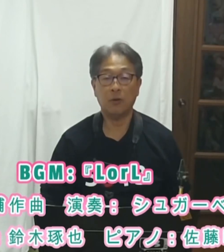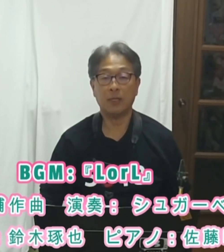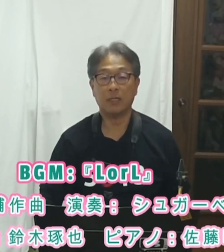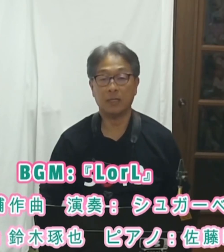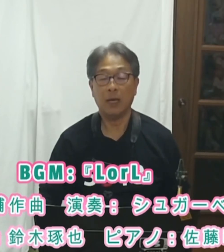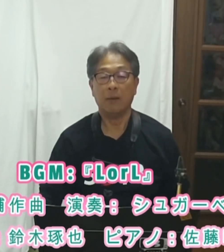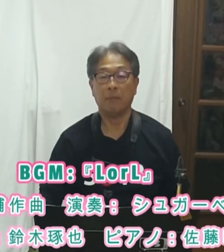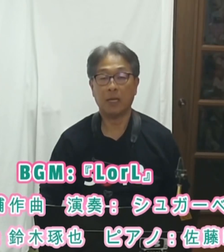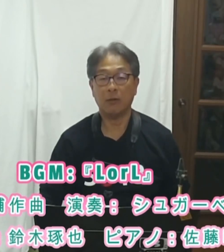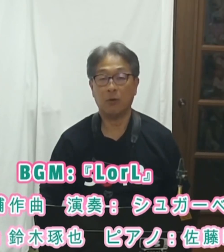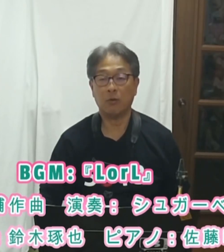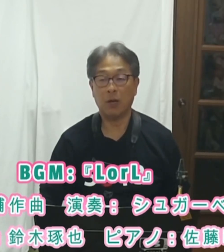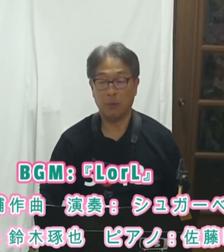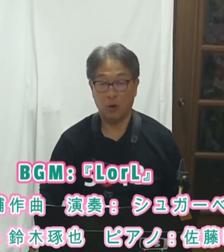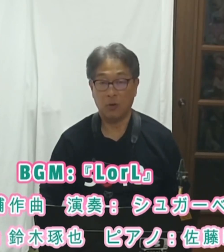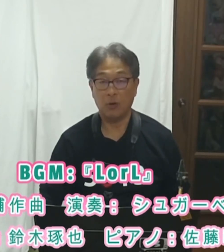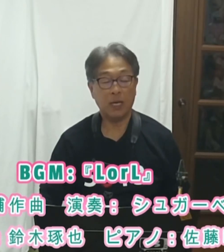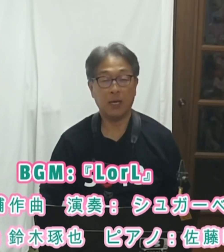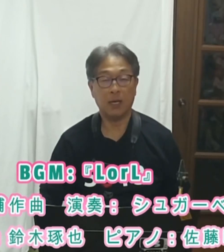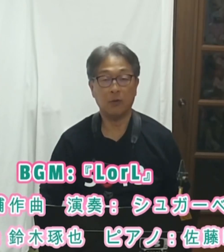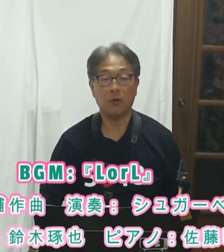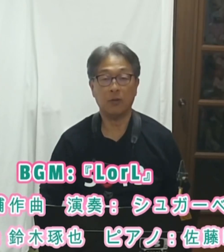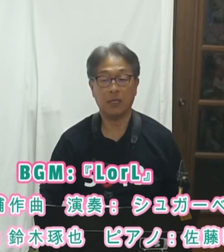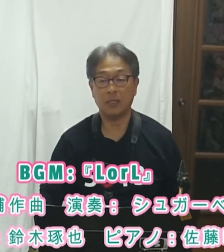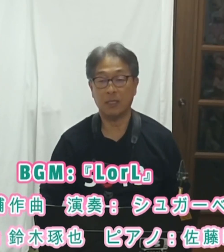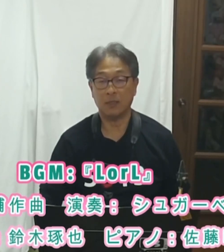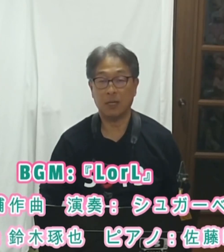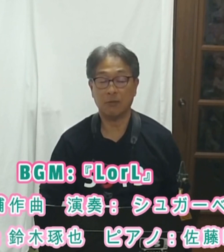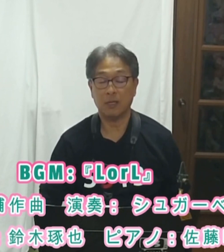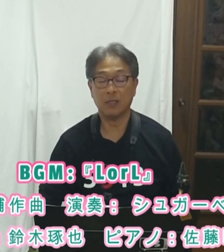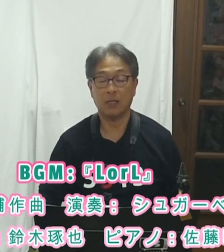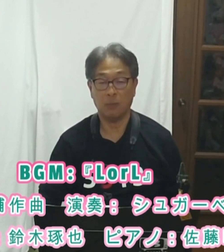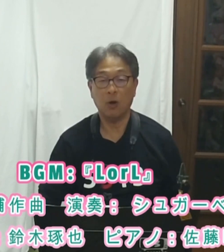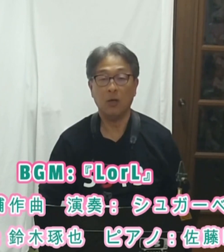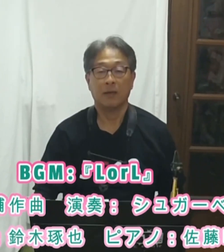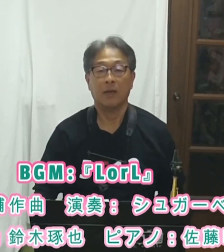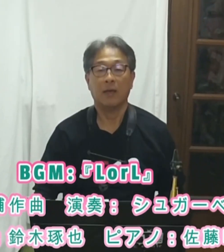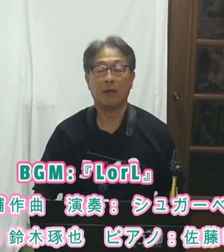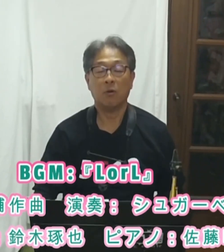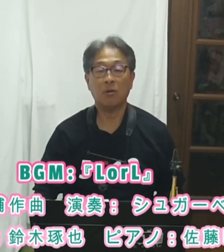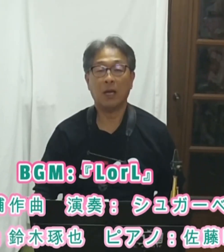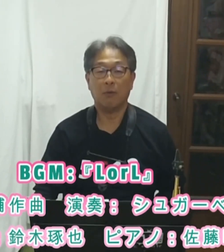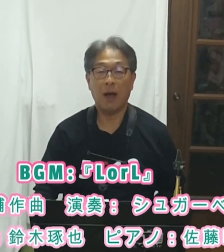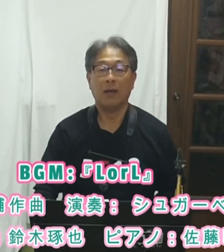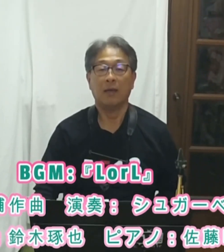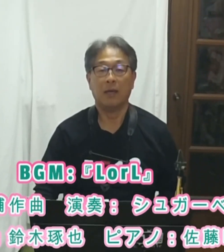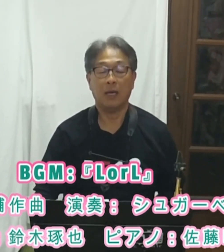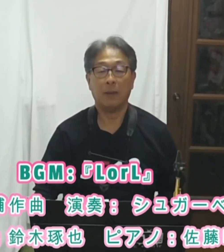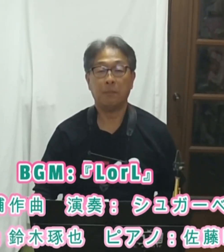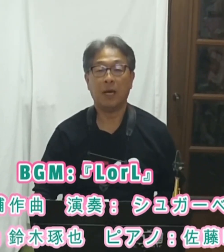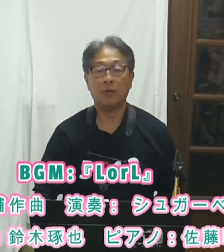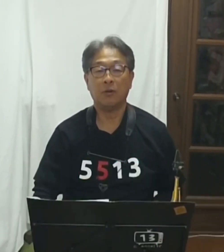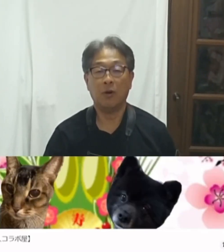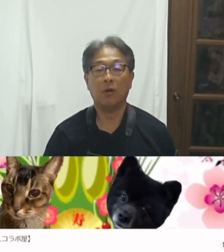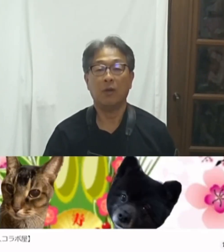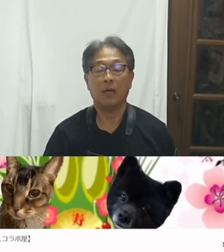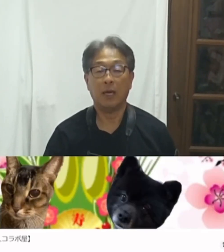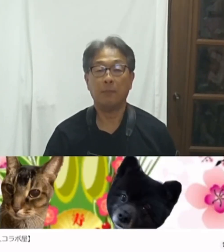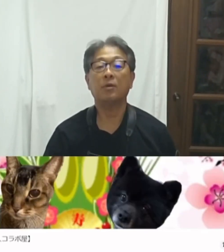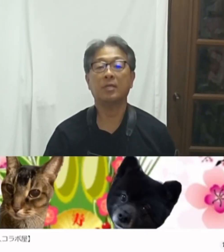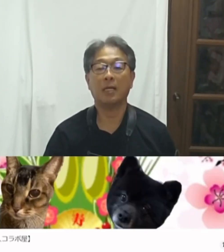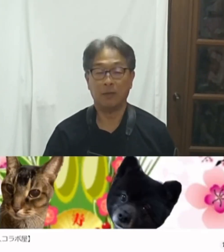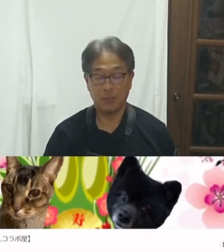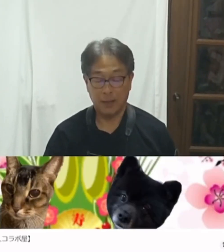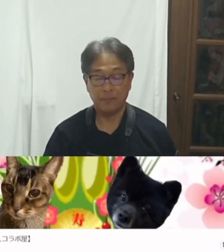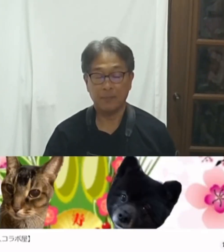さて今日はですね、またあのコラボのシリーズになるんですけれども、今回はピアノを